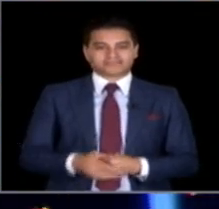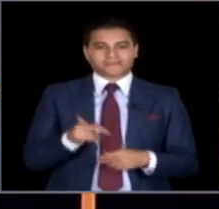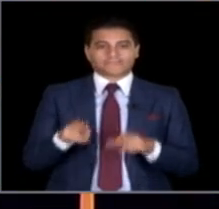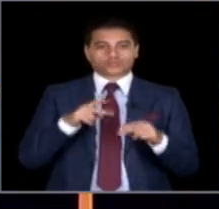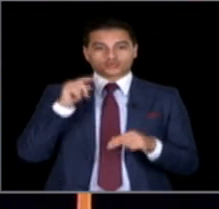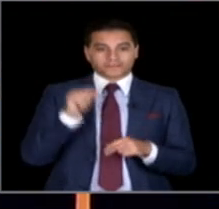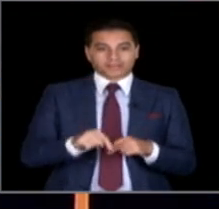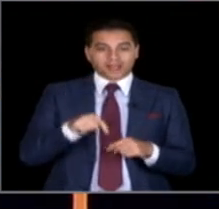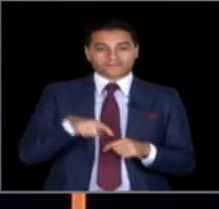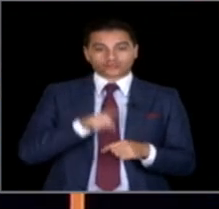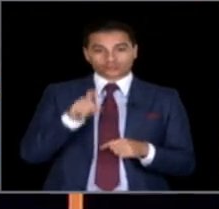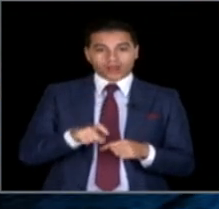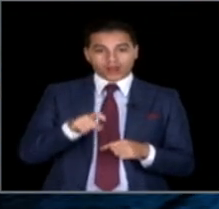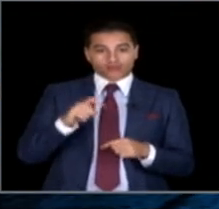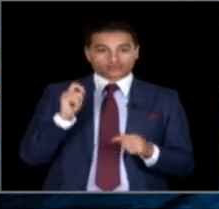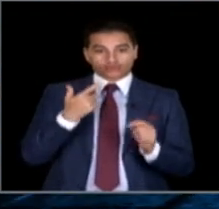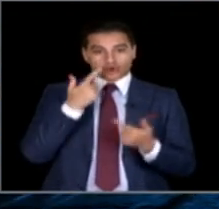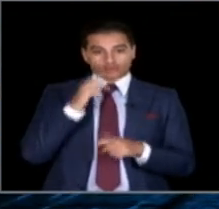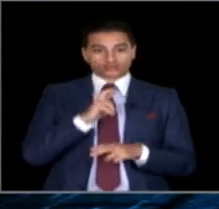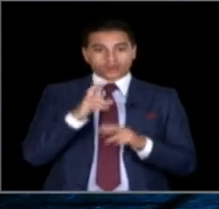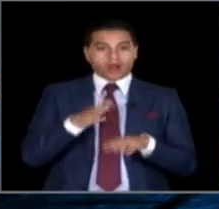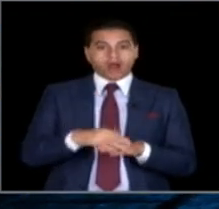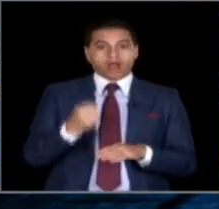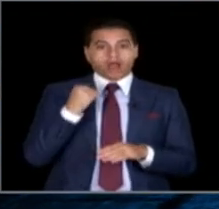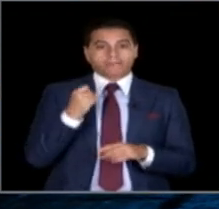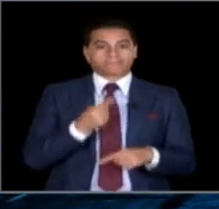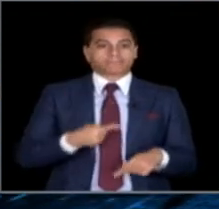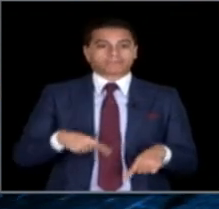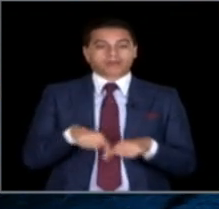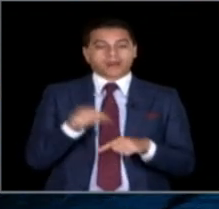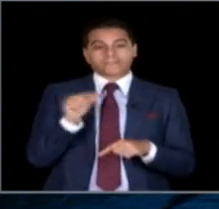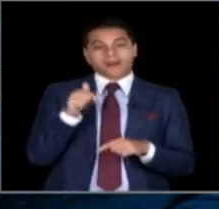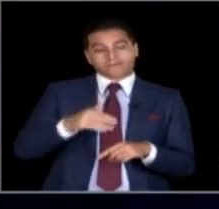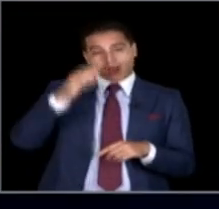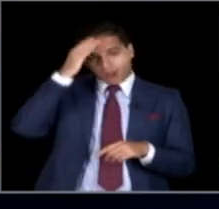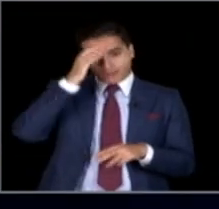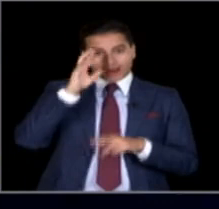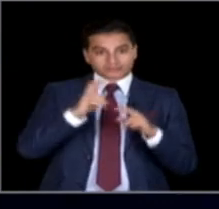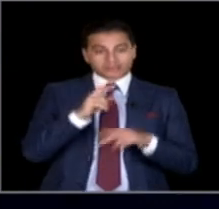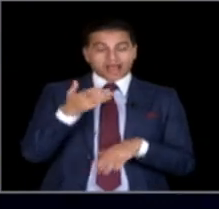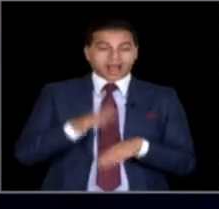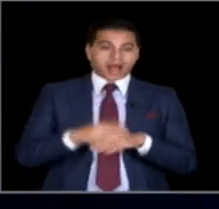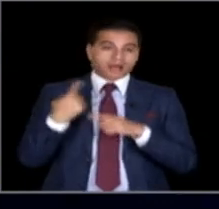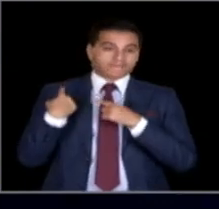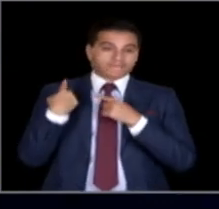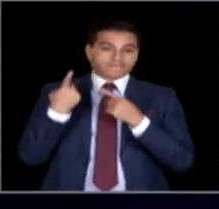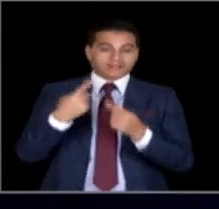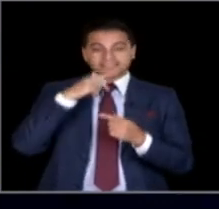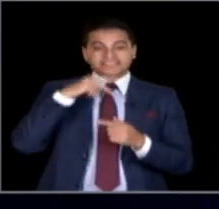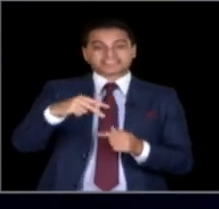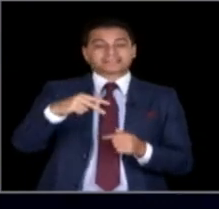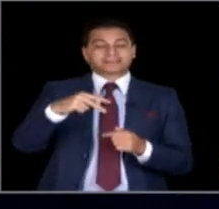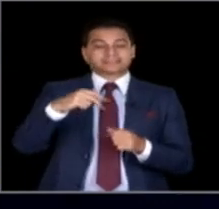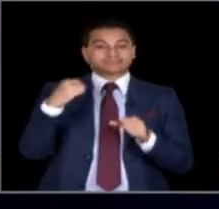الموسم ده في سؤال السرعة هنسأل على أبطالنا، أبطال برنامج العباقرة على مدار